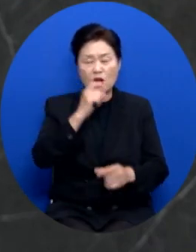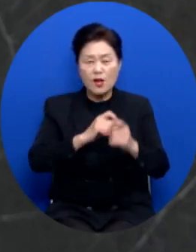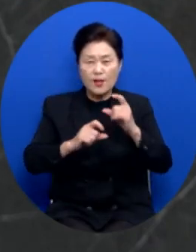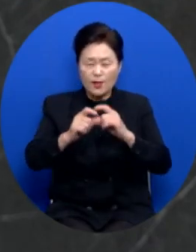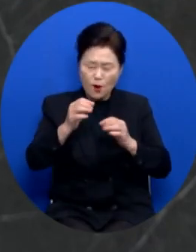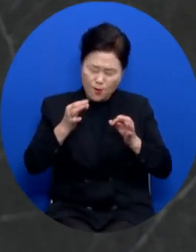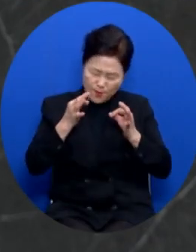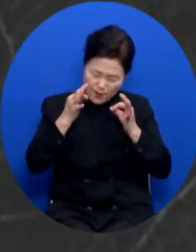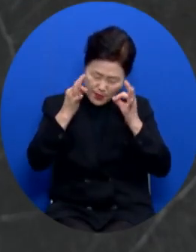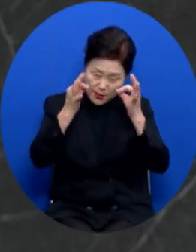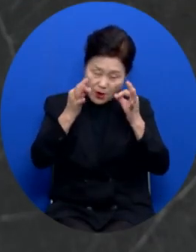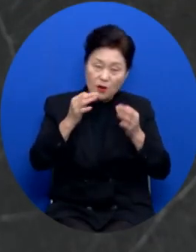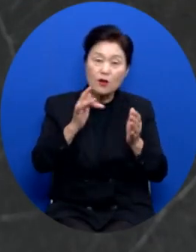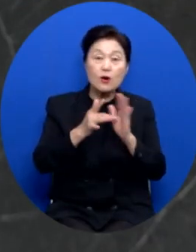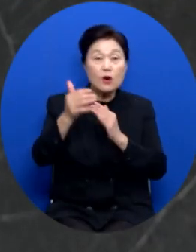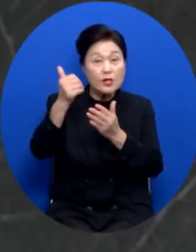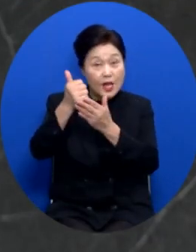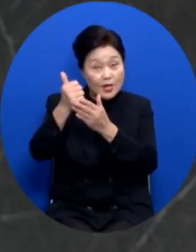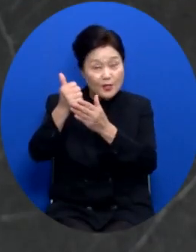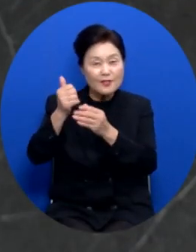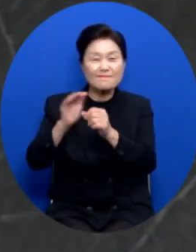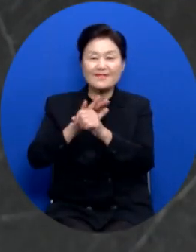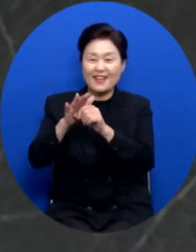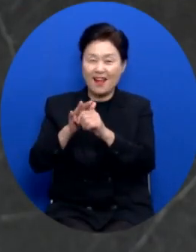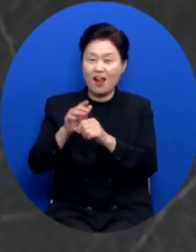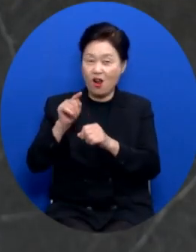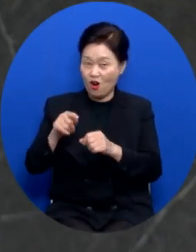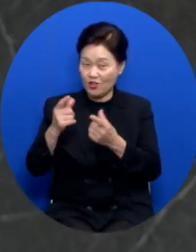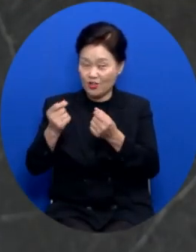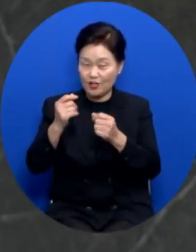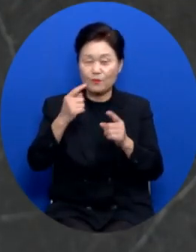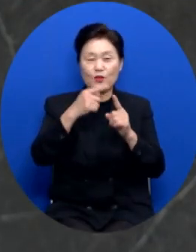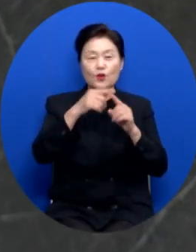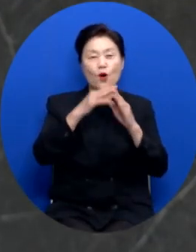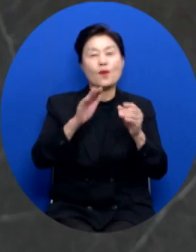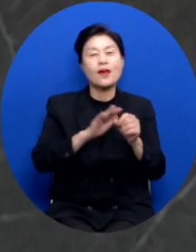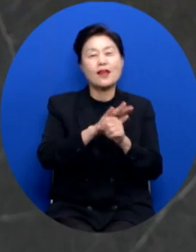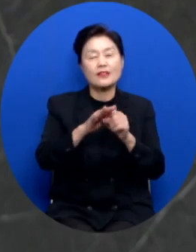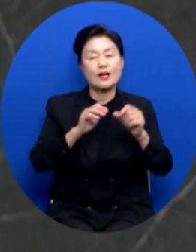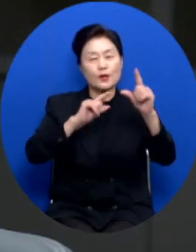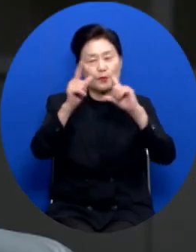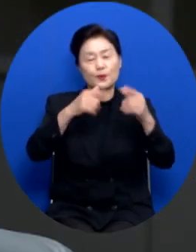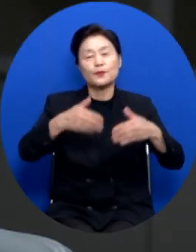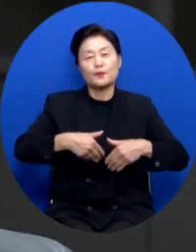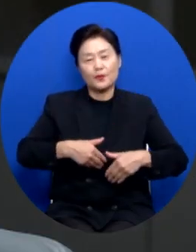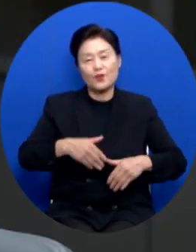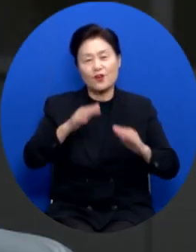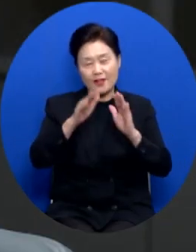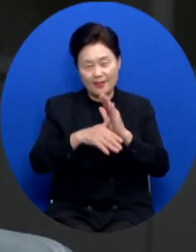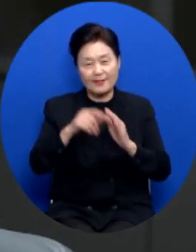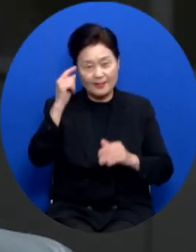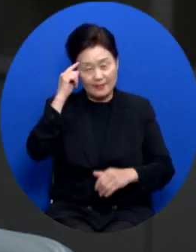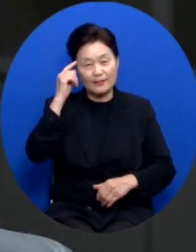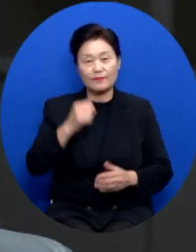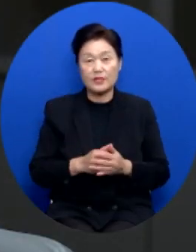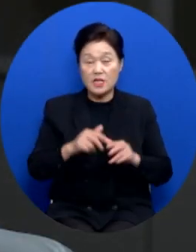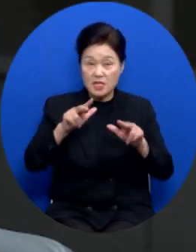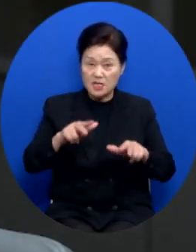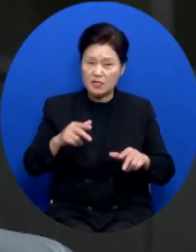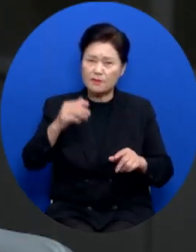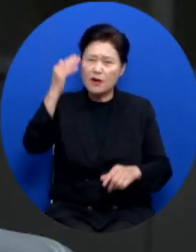는을 사랑하듯 교회를 사랑하는 자세가 필요하다 생각합니다 지금 한국